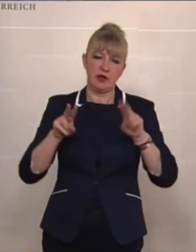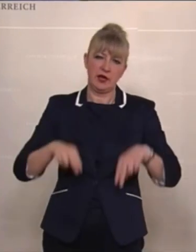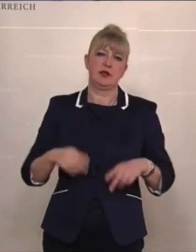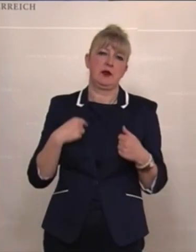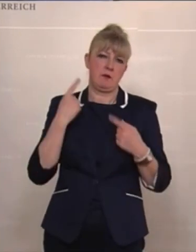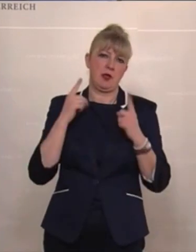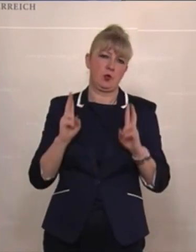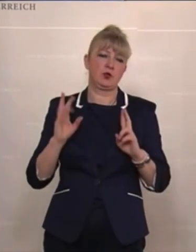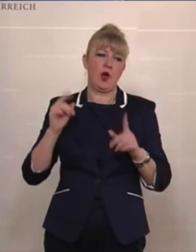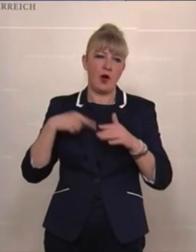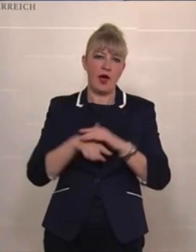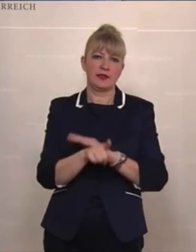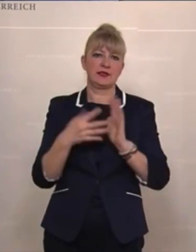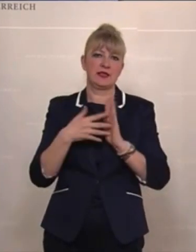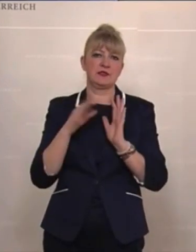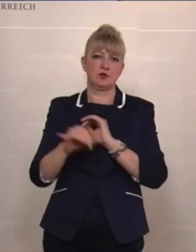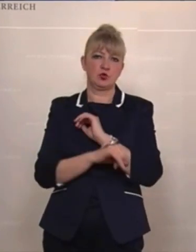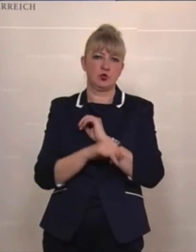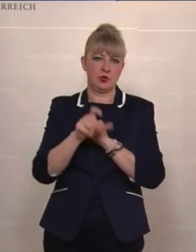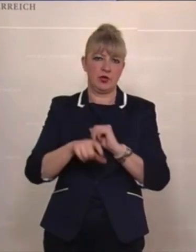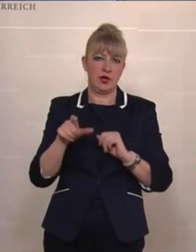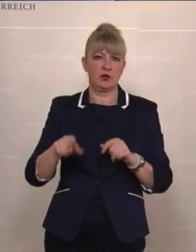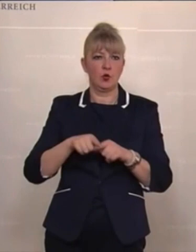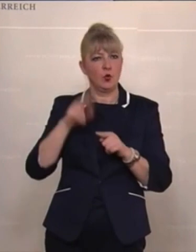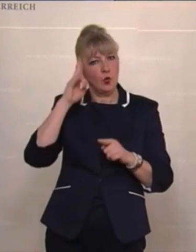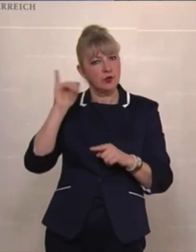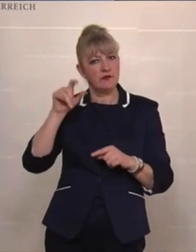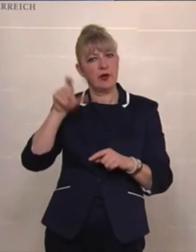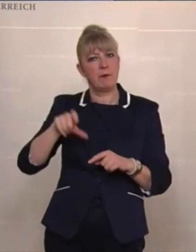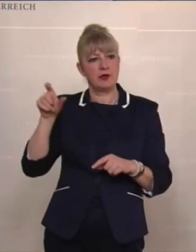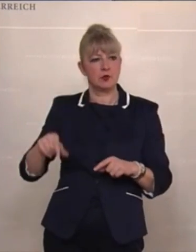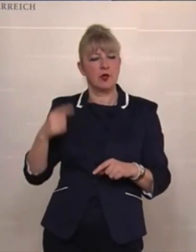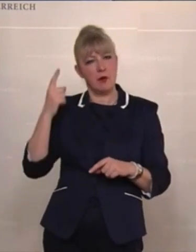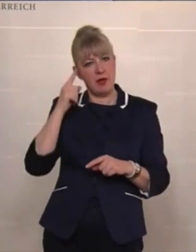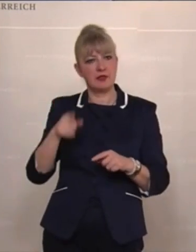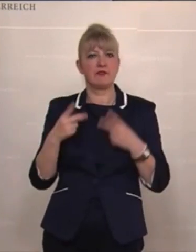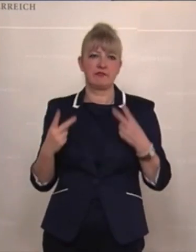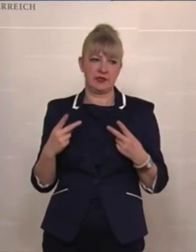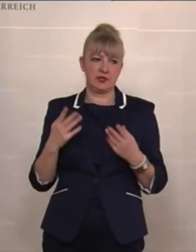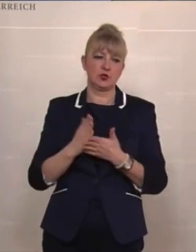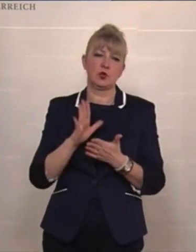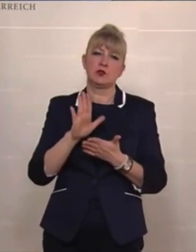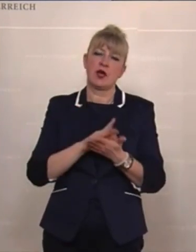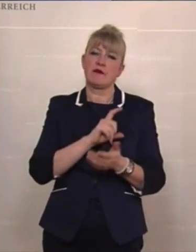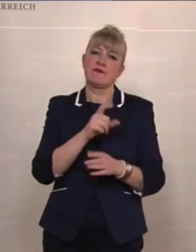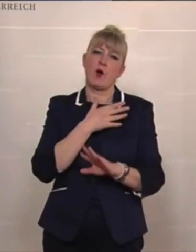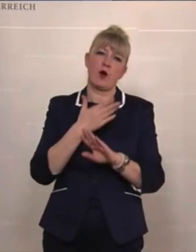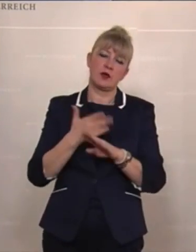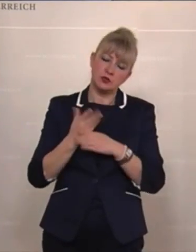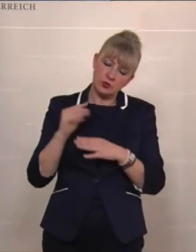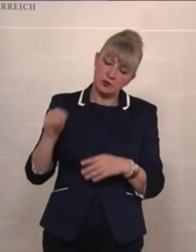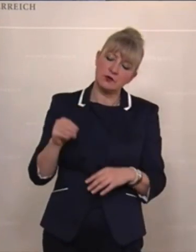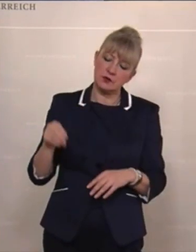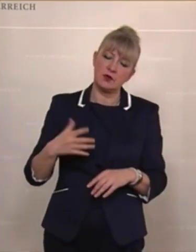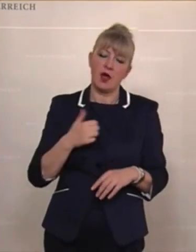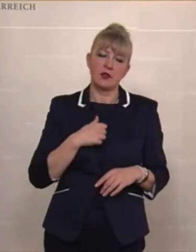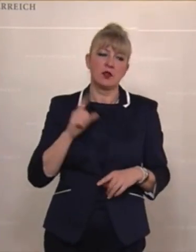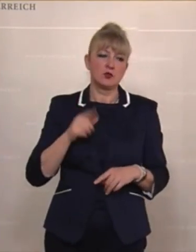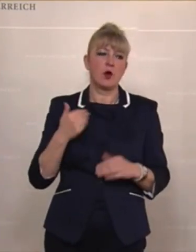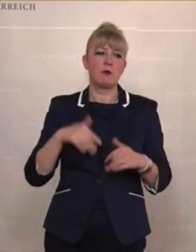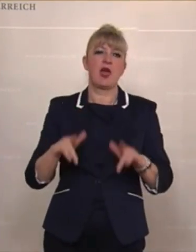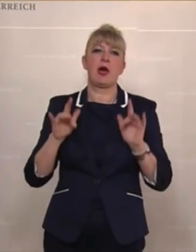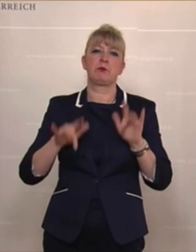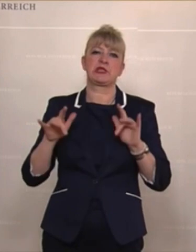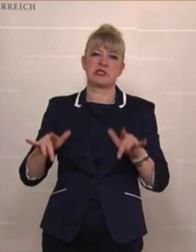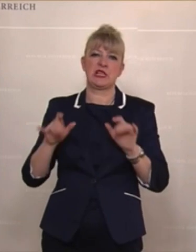Auch die Eintrittstests für die Studierenden und das Universitätspersonal finden wir wichtig. Wir haben seit Wochen darauf hingewiesen, dass endlich wieder auch mehr